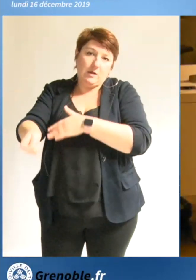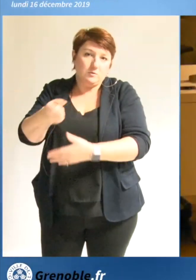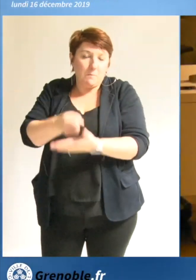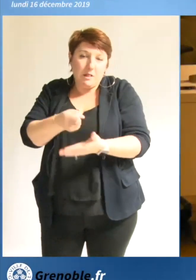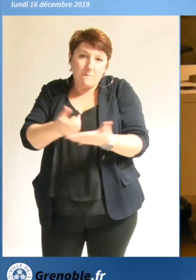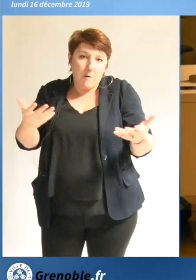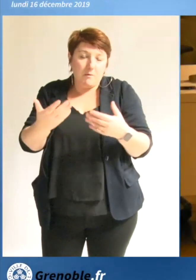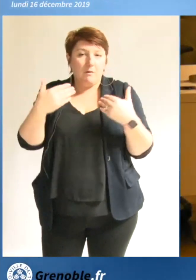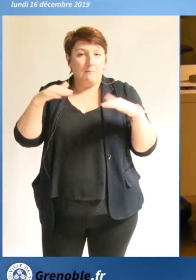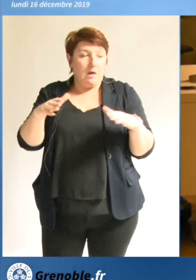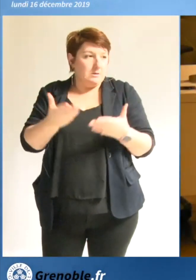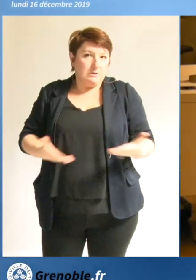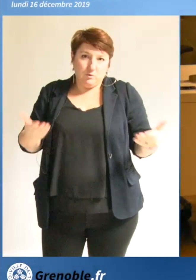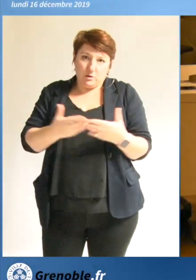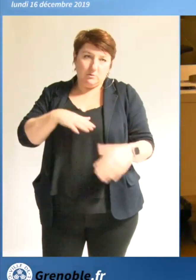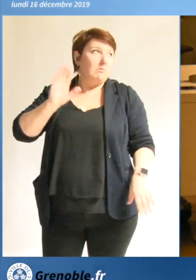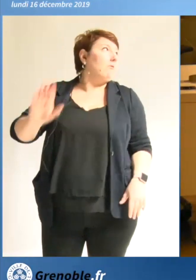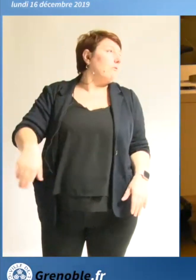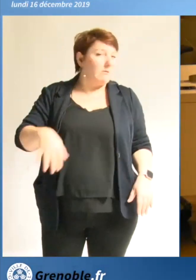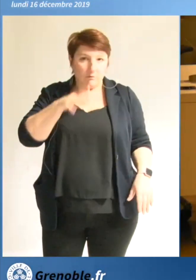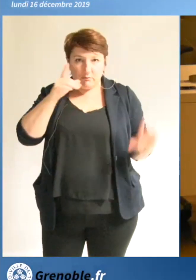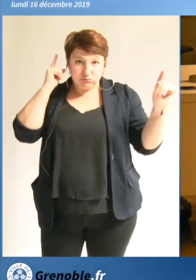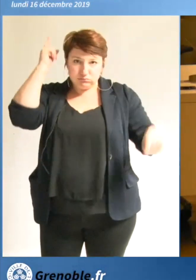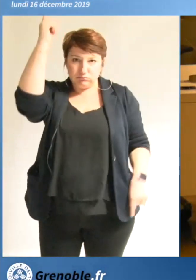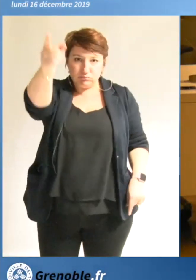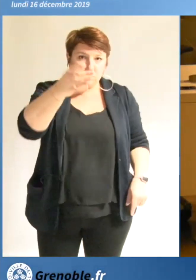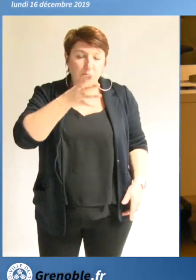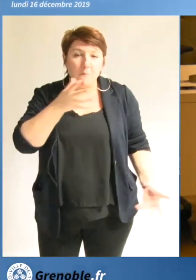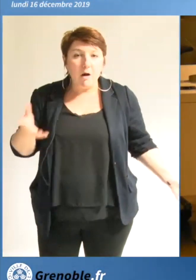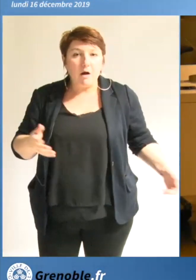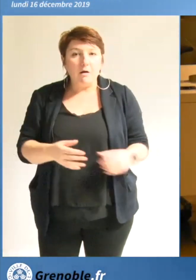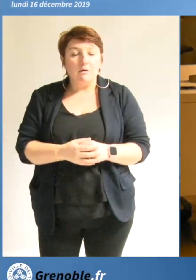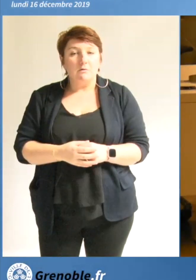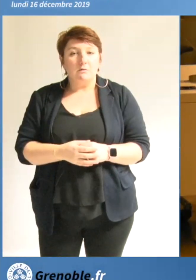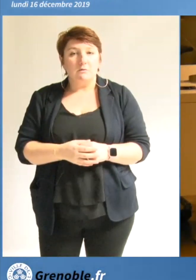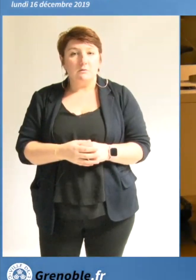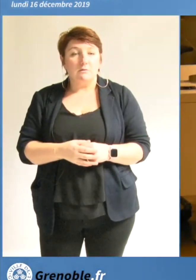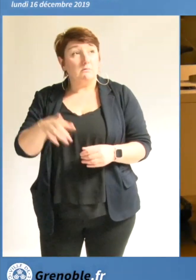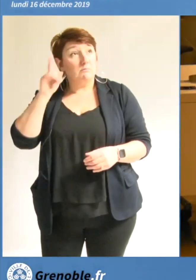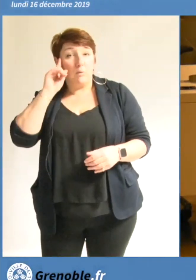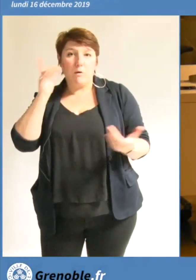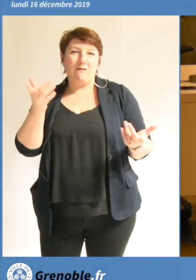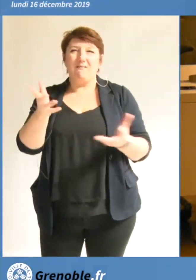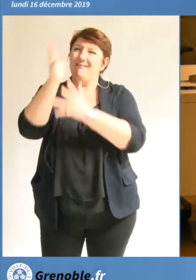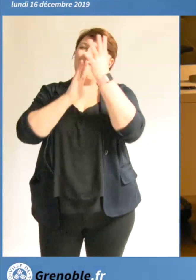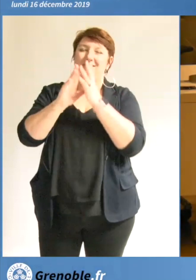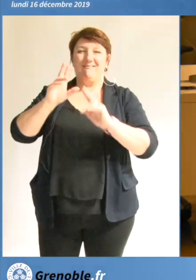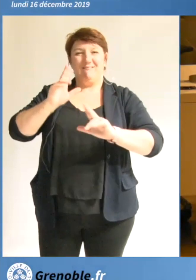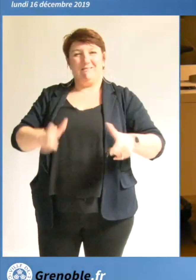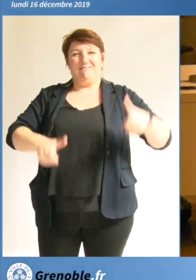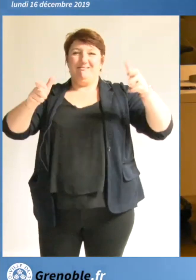Mais la situation en l'état ne doit pas perdurer si on veut parler de renouvellement urbain. Voilà